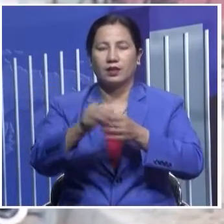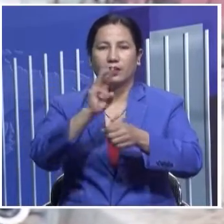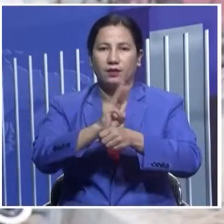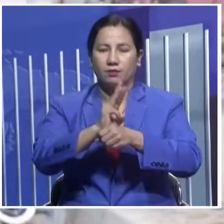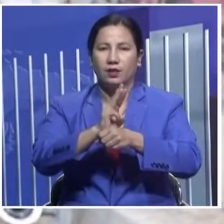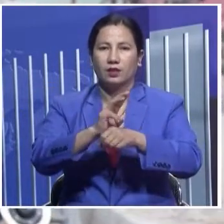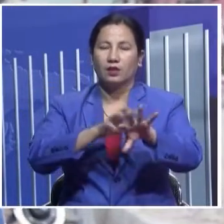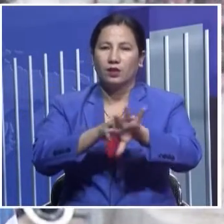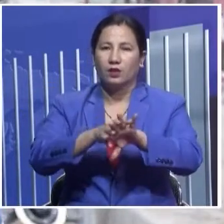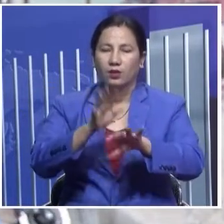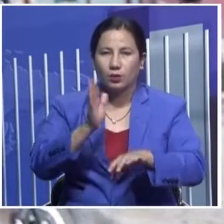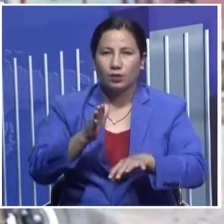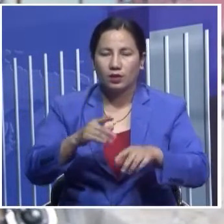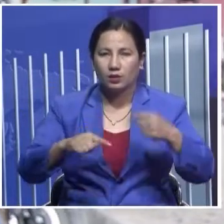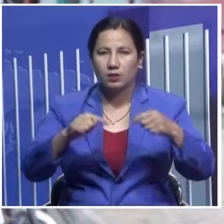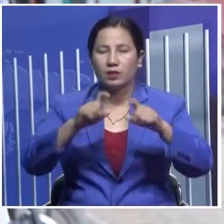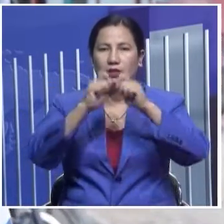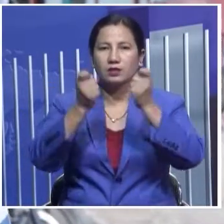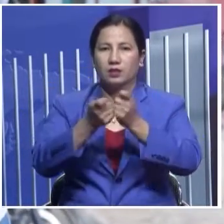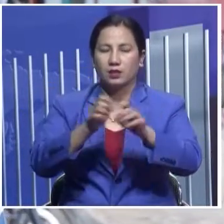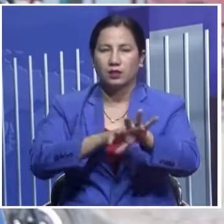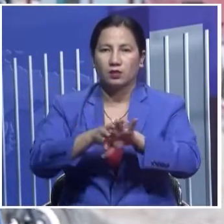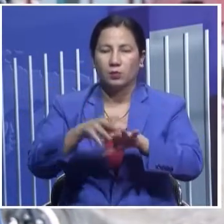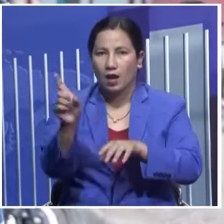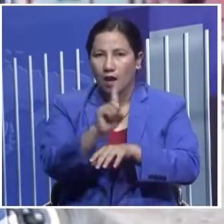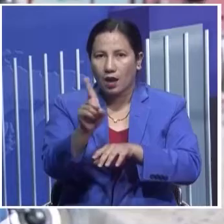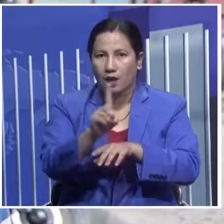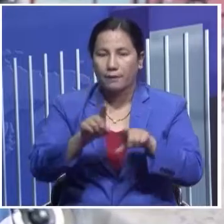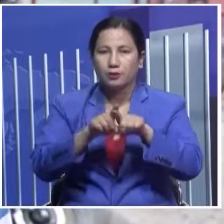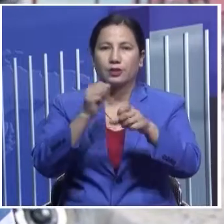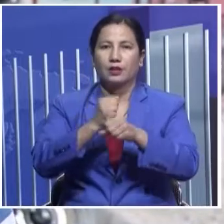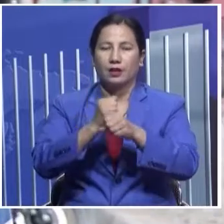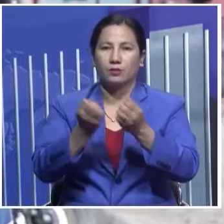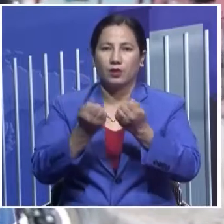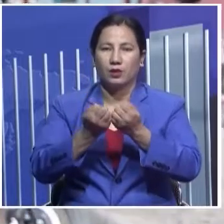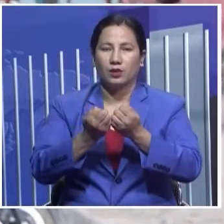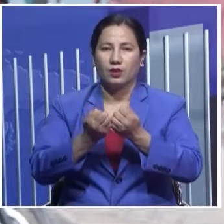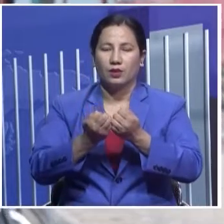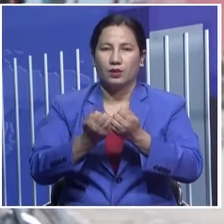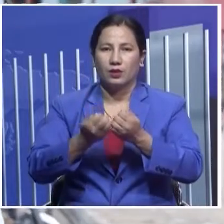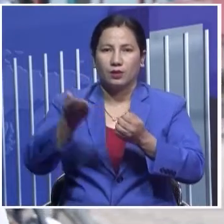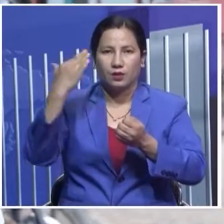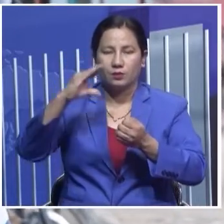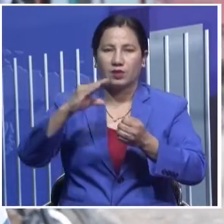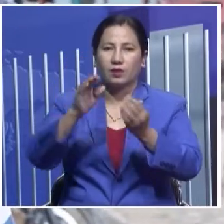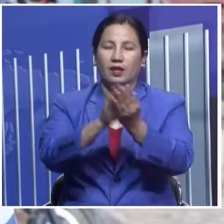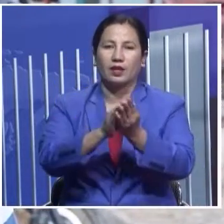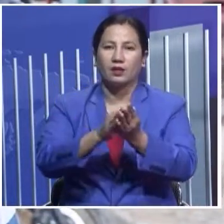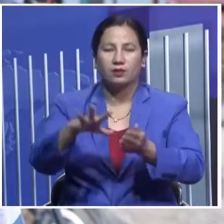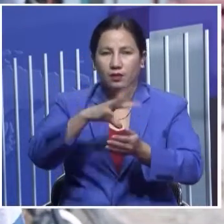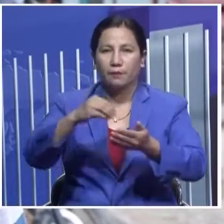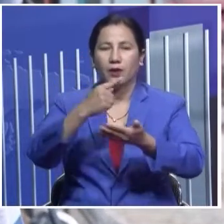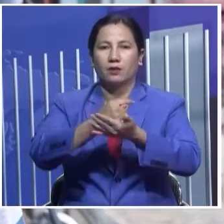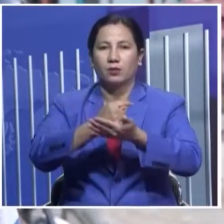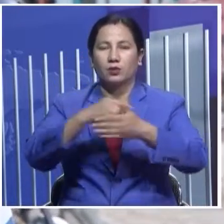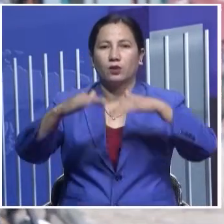साहबहरूले कम्तीमा यी क्षेत्रहरूमा राम्ररी काम गरेर विज्ञहरूलाई राखेर समग्र कपिल वस्तुको